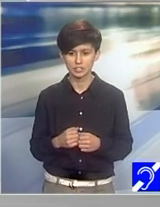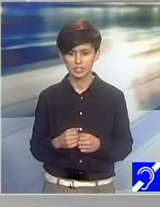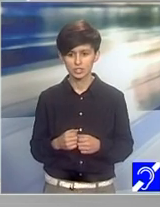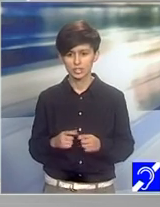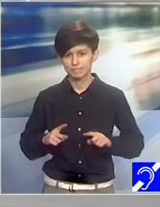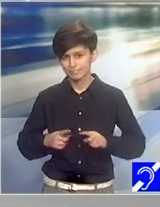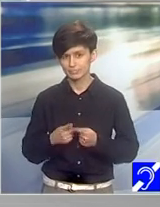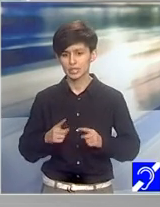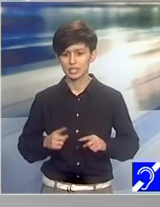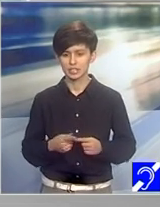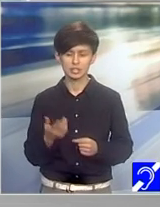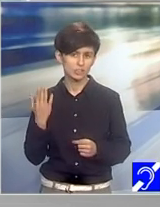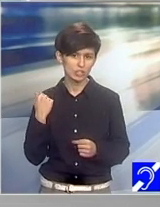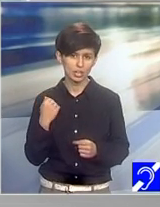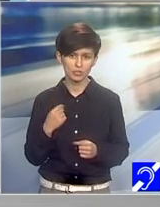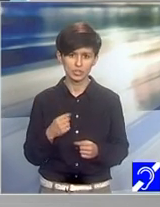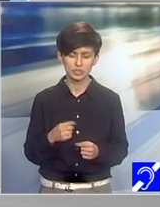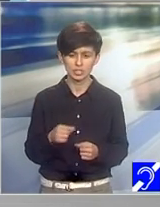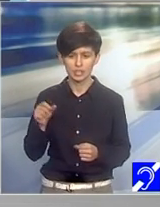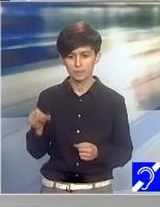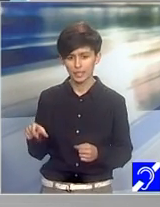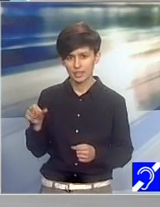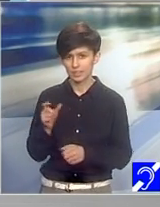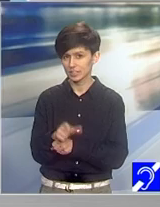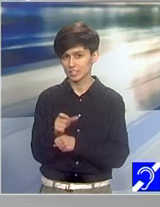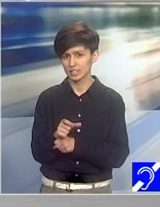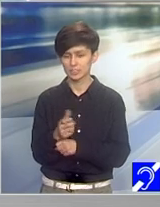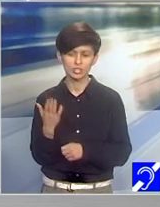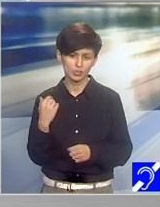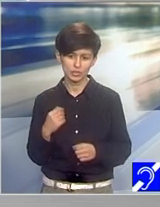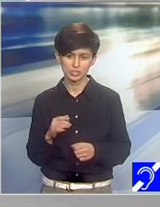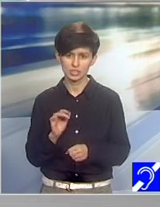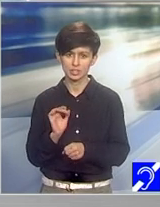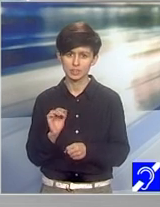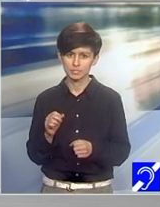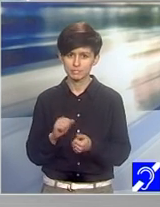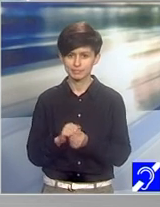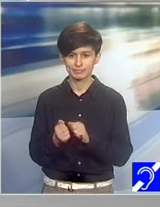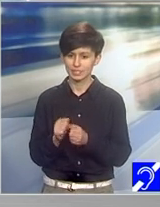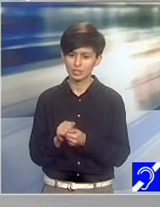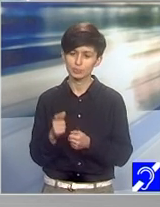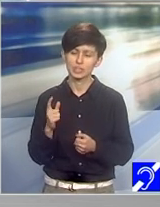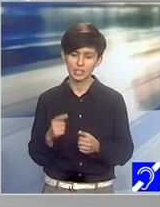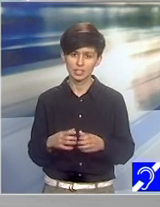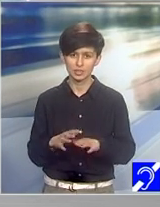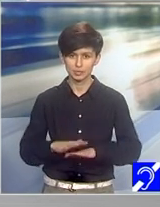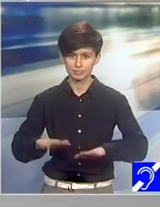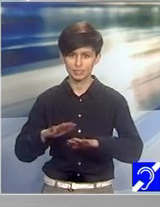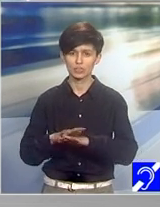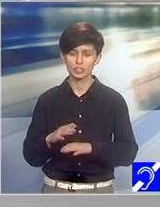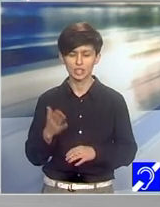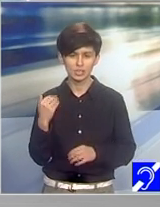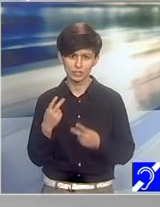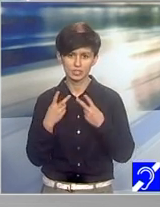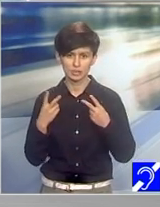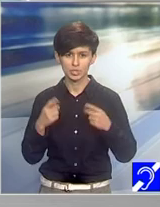pierdeau privilegii și atunci erau rivalități. Existent, dar majoritatea a contat. Da? Exact, majoritatea a contat. Adică toți cei care au